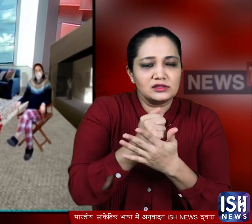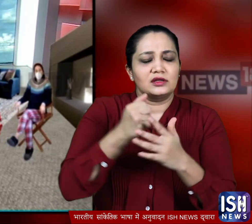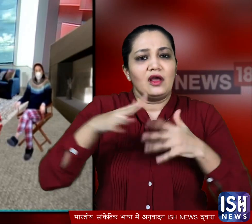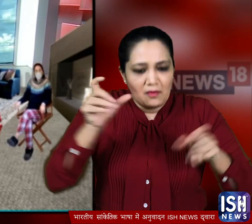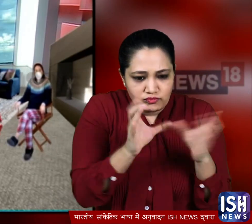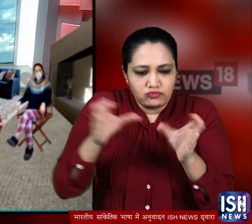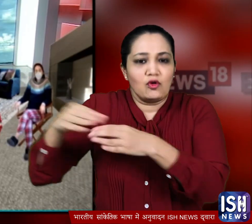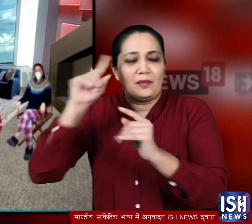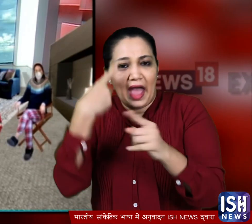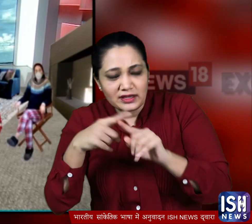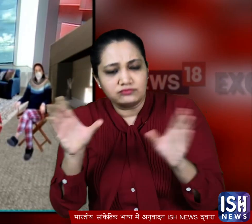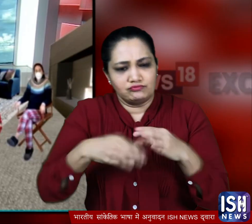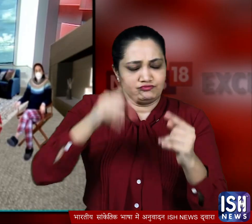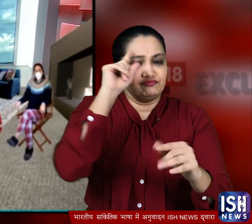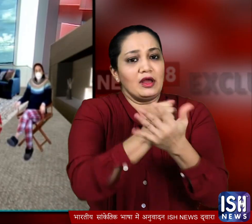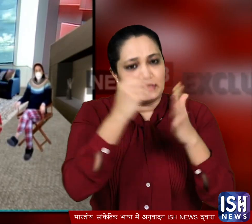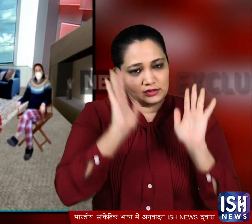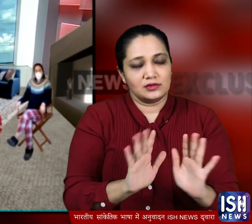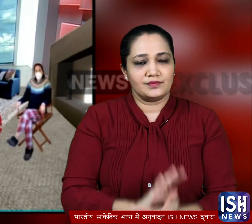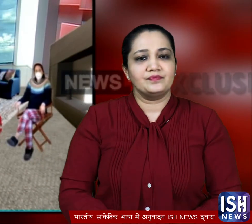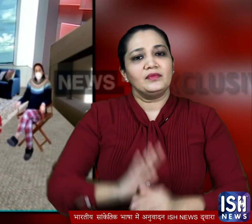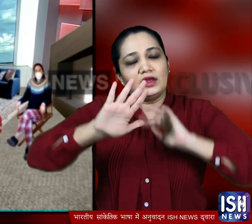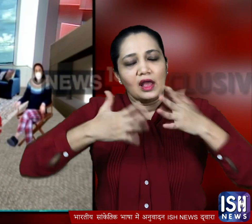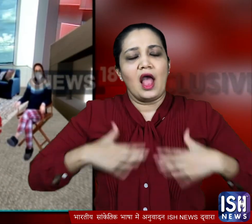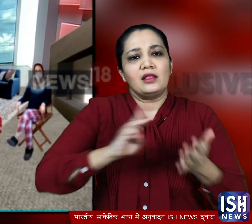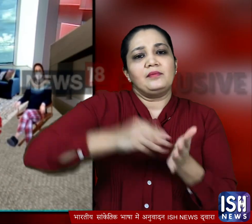पर टास्क फोर्स और विशेषज्ञों की मोहर लग जाएगी, जिसके